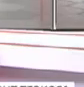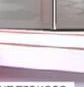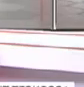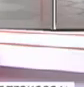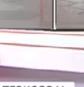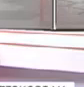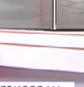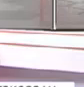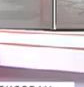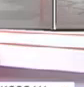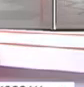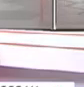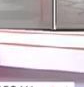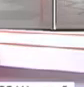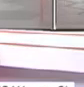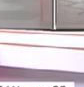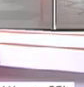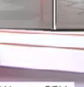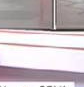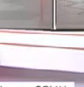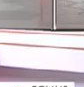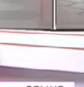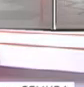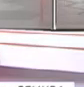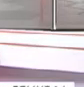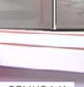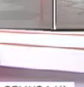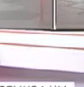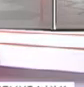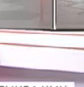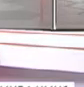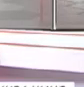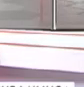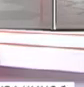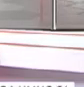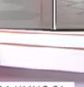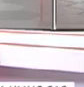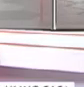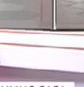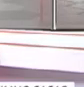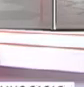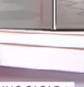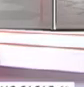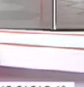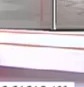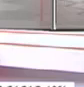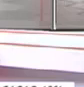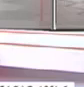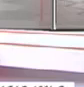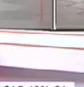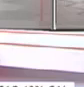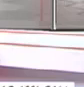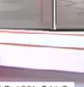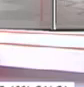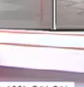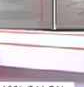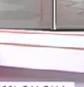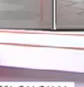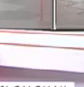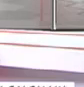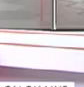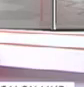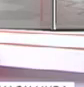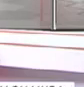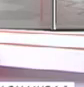Nampaknya paparan BDiva itu menutup Nasional 8 untuk edisi hari ini, Sabtu 3 November. Terima kasih atas kesetiaan anda bersama